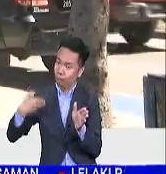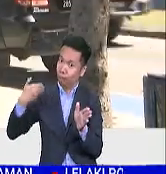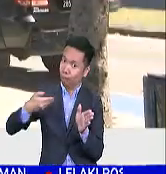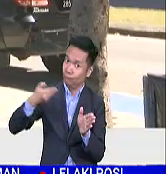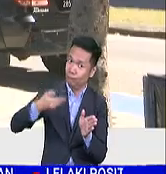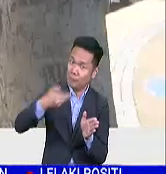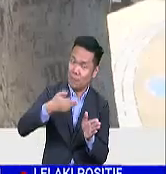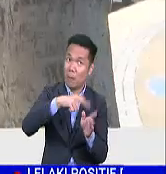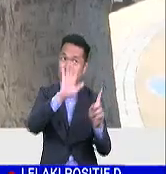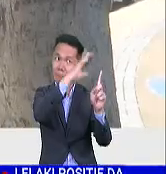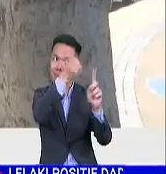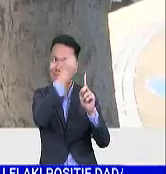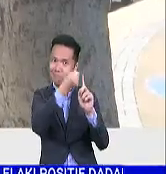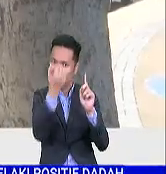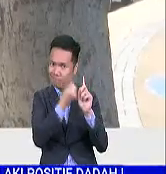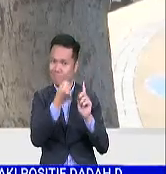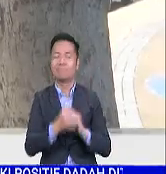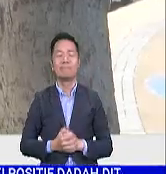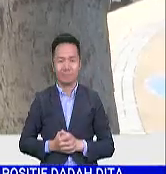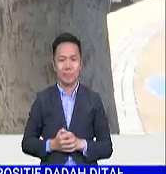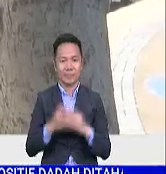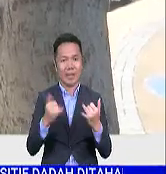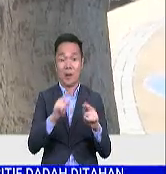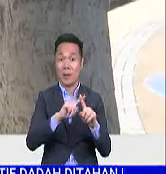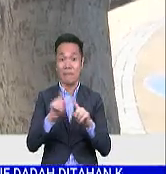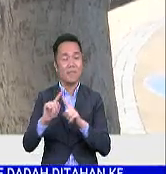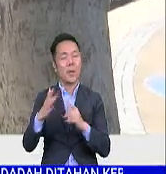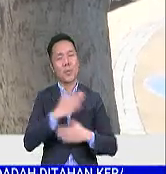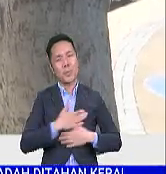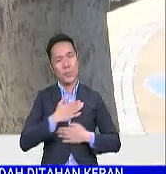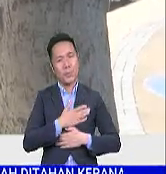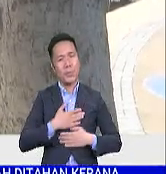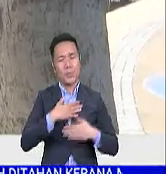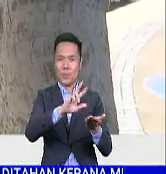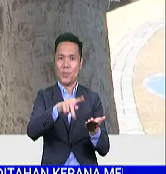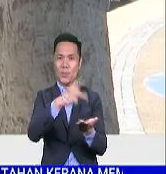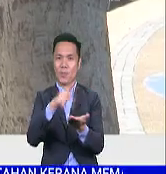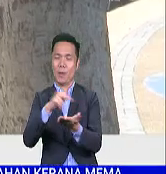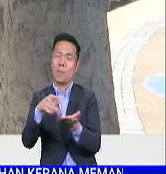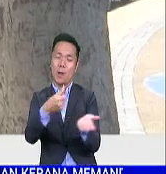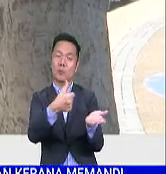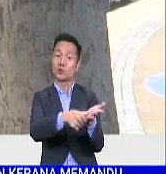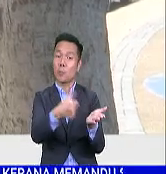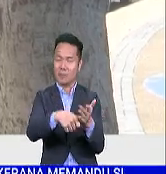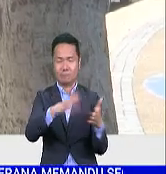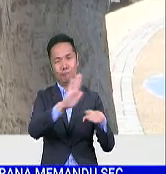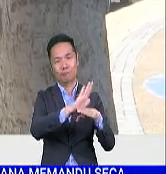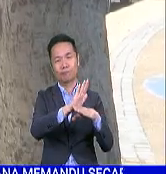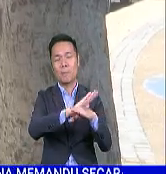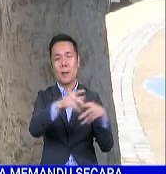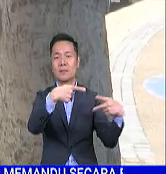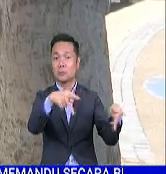tu mau dikecapi. Kemajuan yang ada sekarang banyak sudah tempat-tempat pusat-pusat beli belah apa semua,